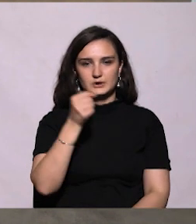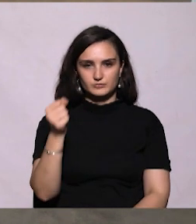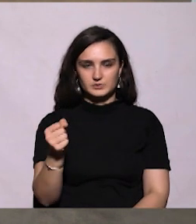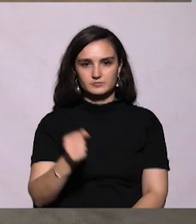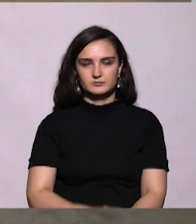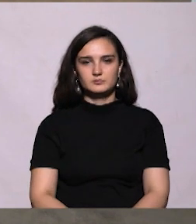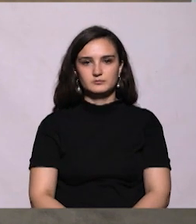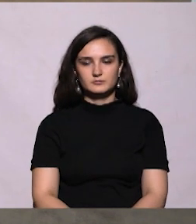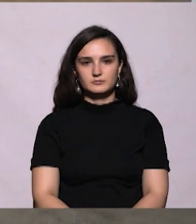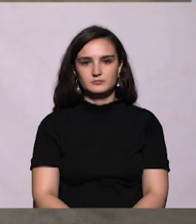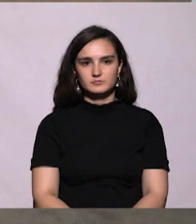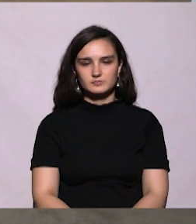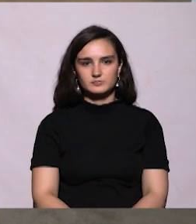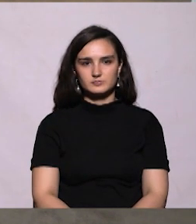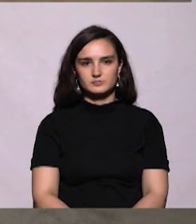თანამდებობაზე დანიშნა.